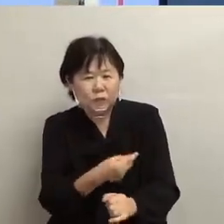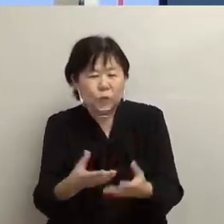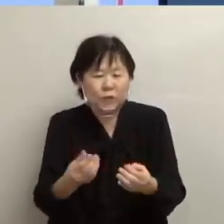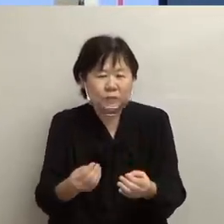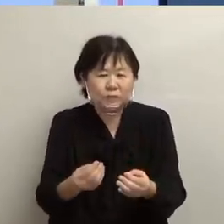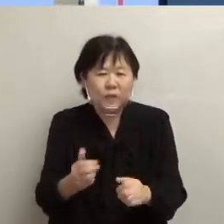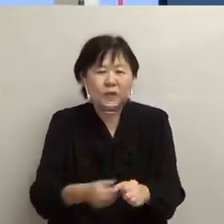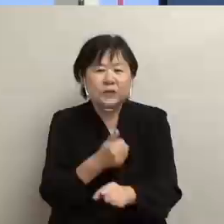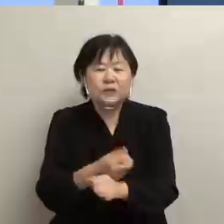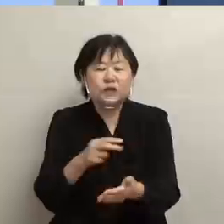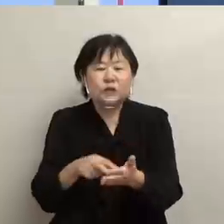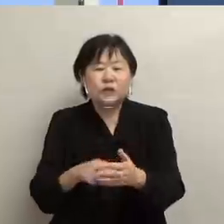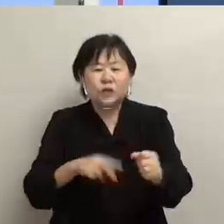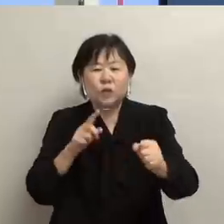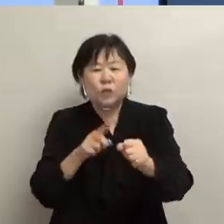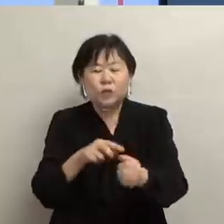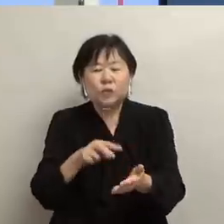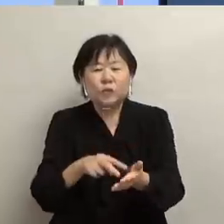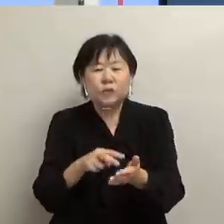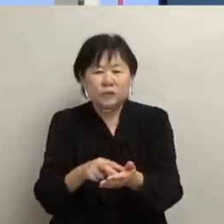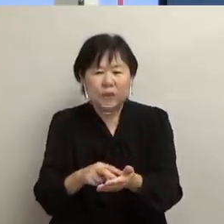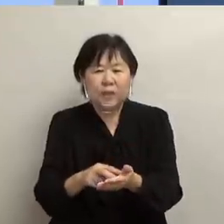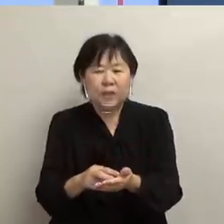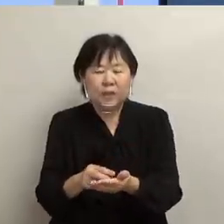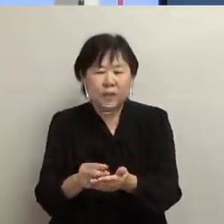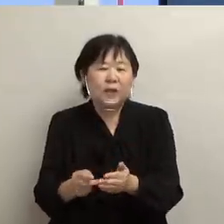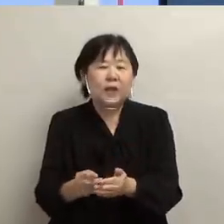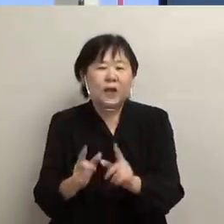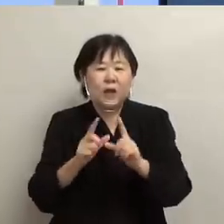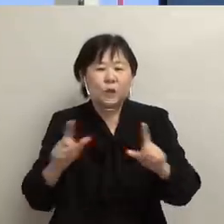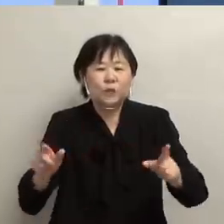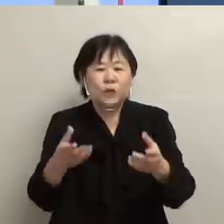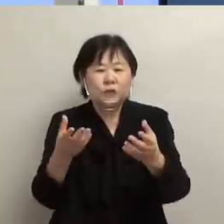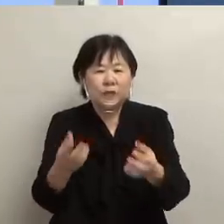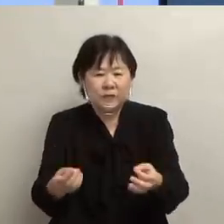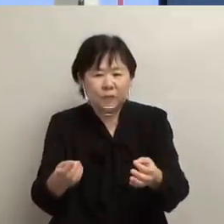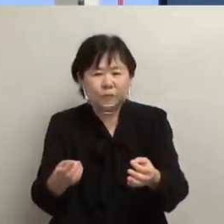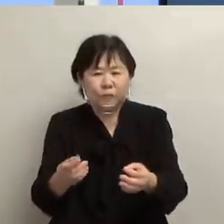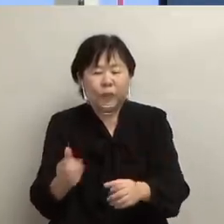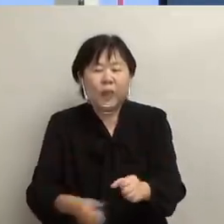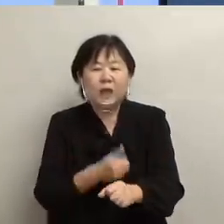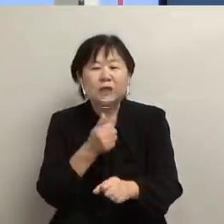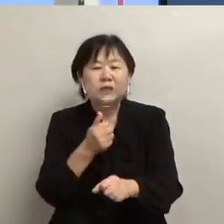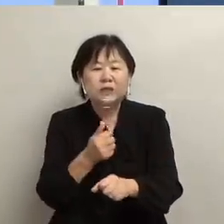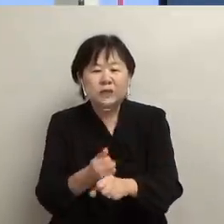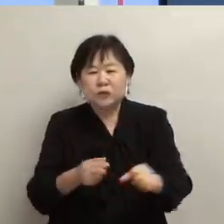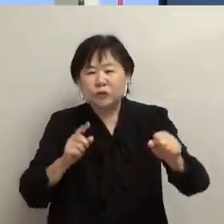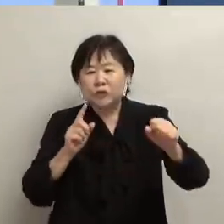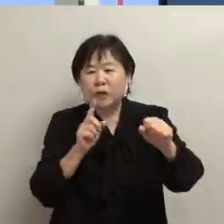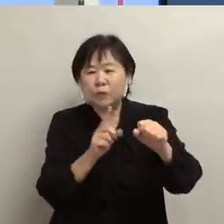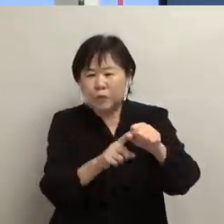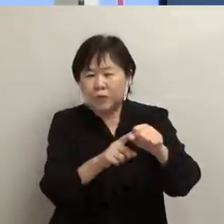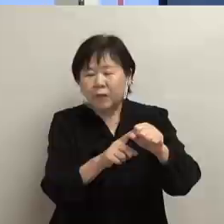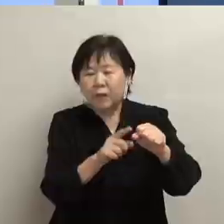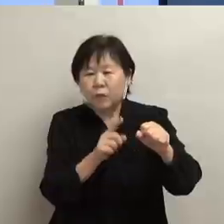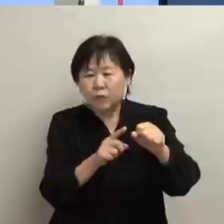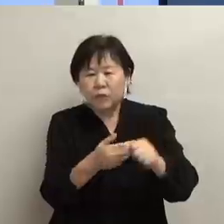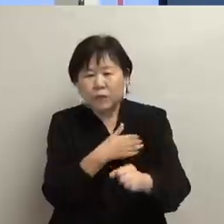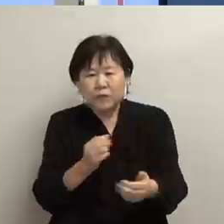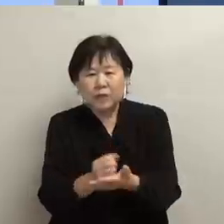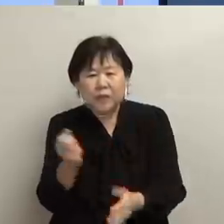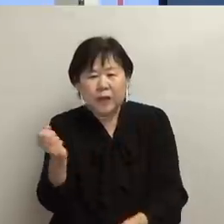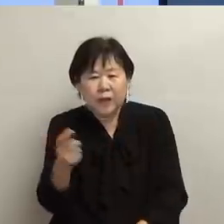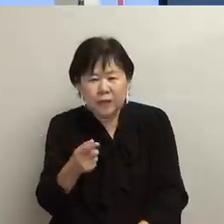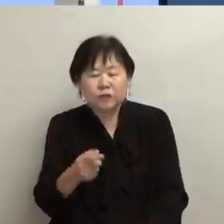目標として会見の中でアップをさせていただきましたこのチートして建てた木曜これを1日でも